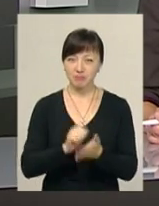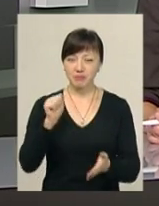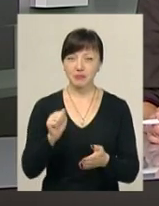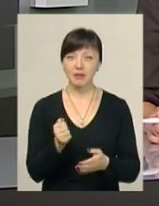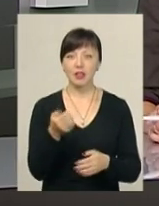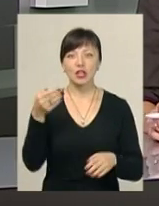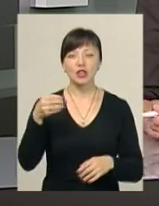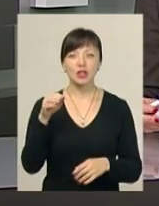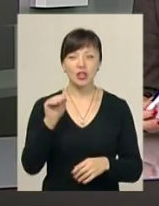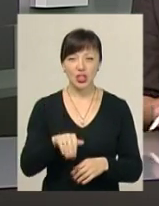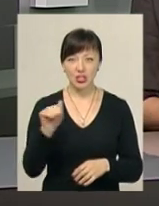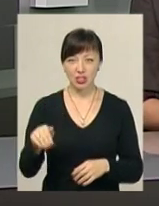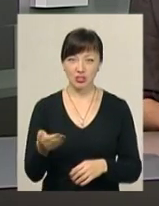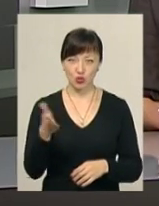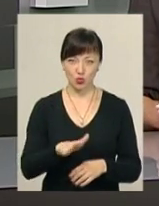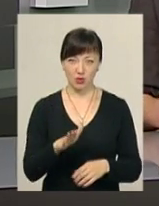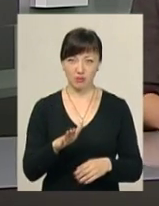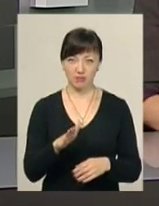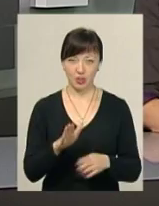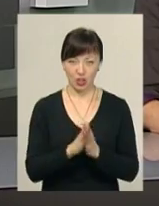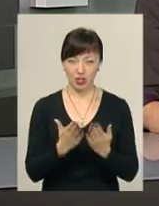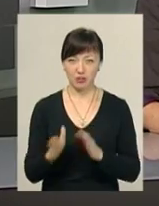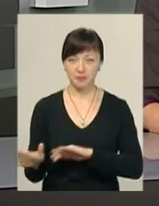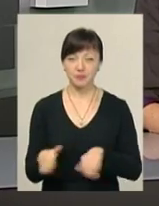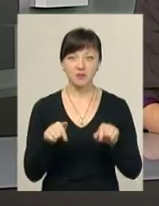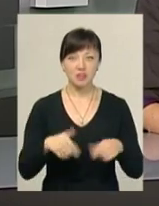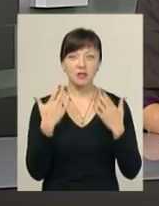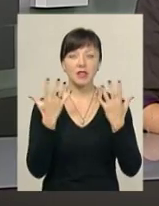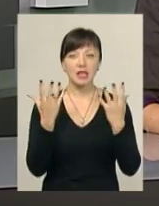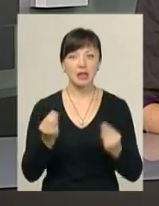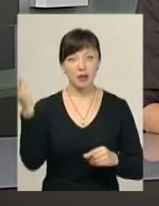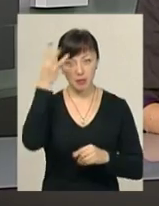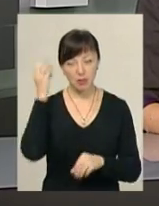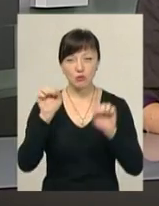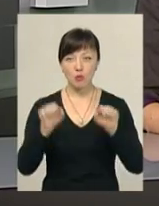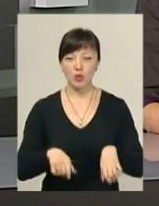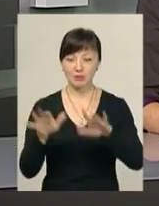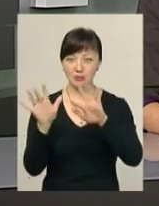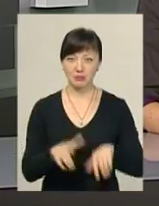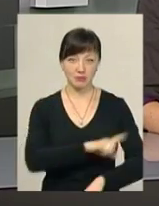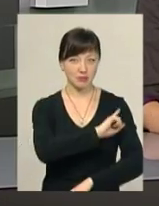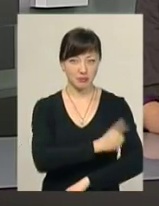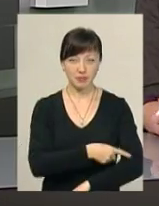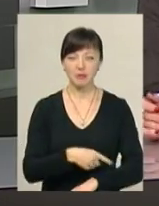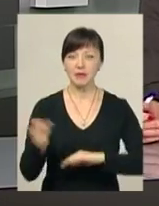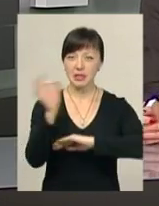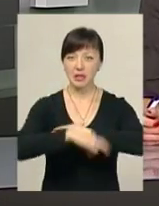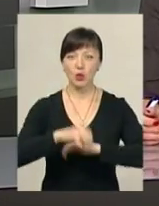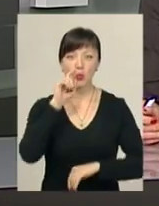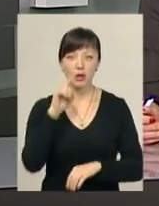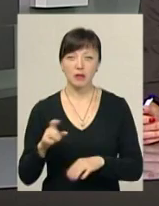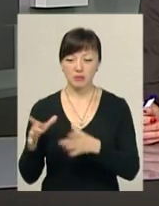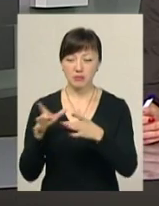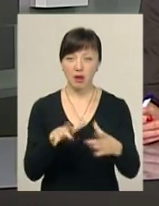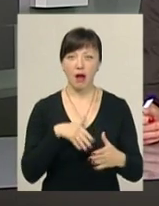тисячі примірників видання. Уже в ці вихідні Хмельниччину може засипати снігом. На Західну Україну